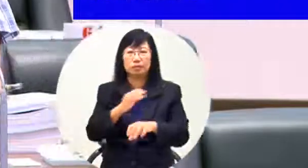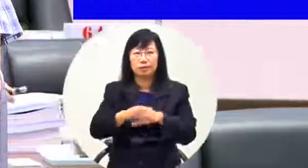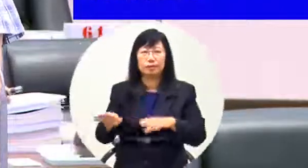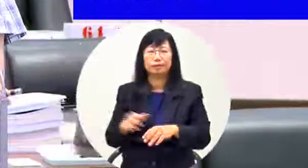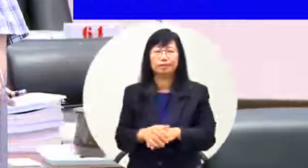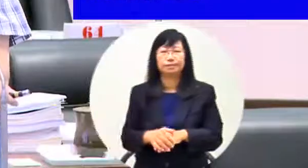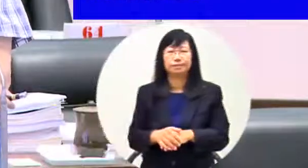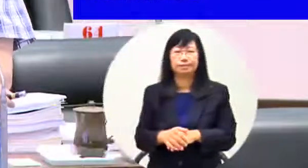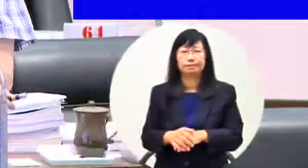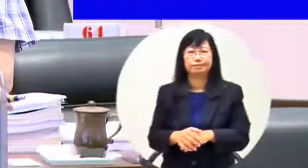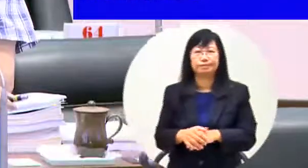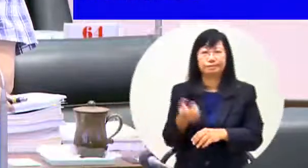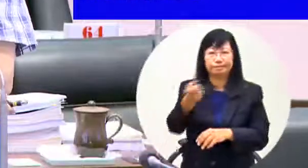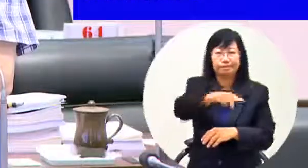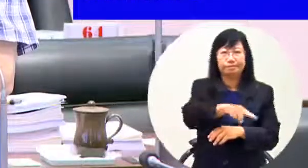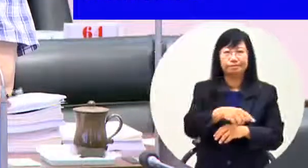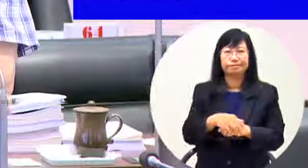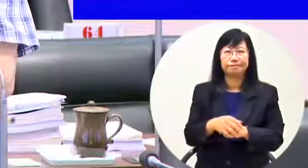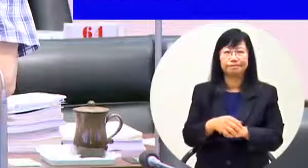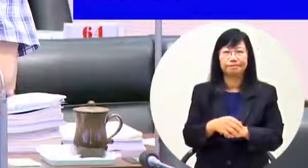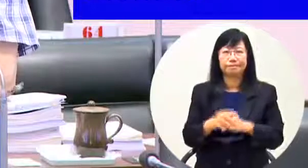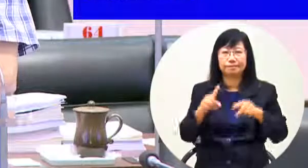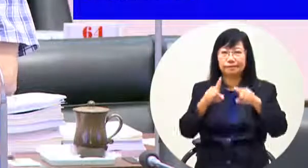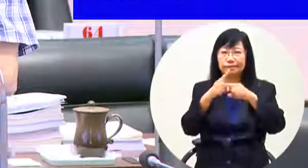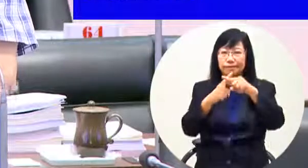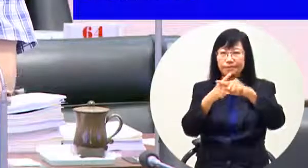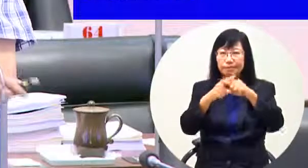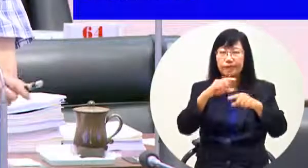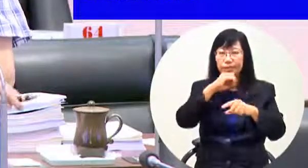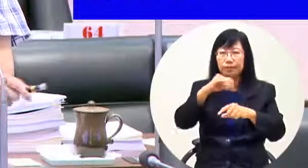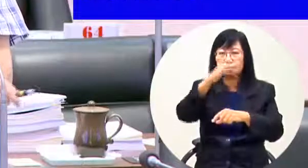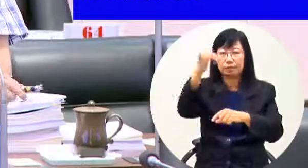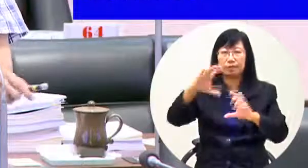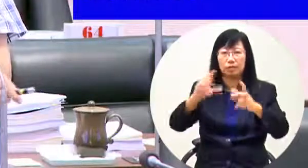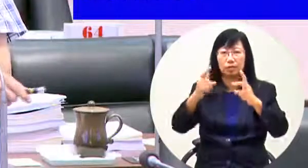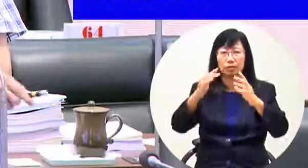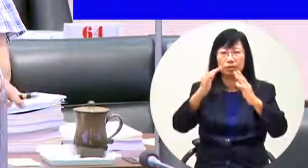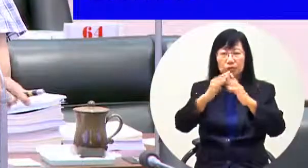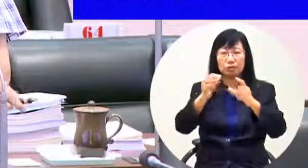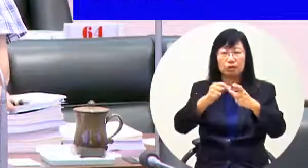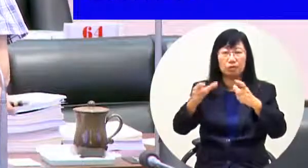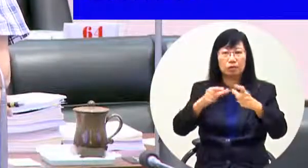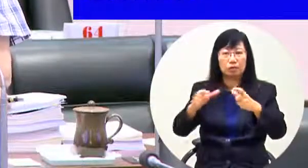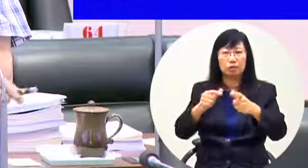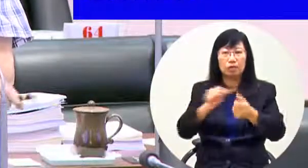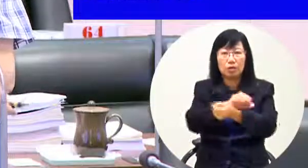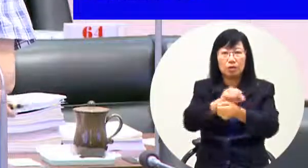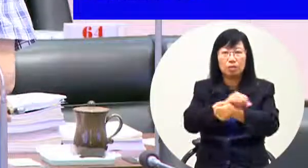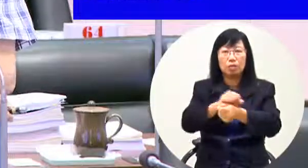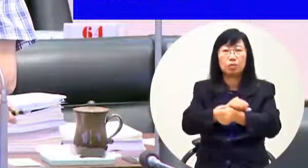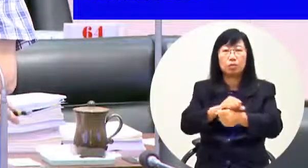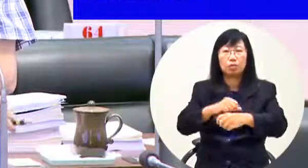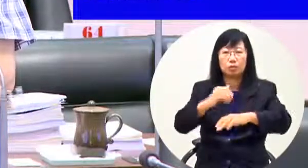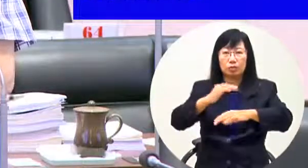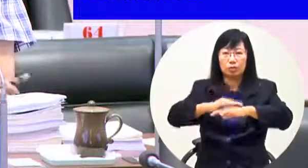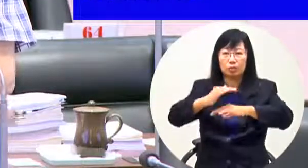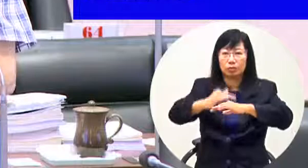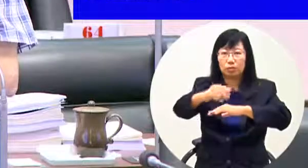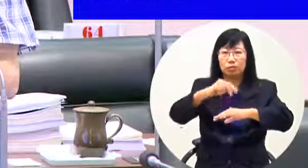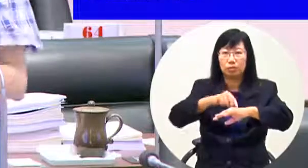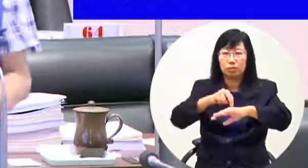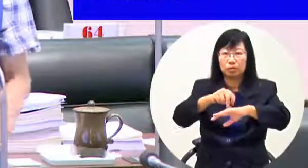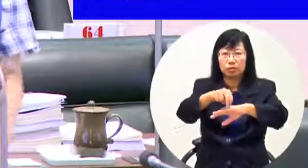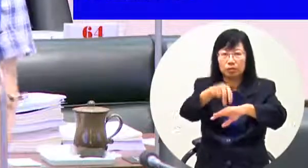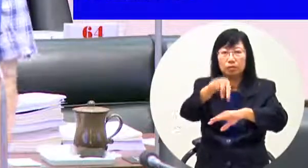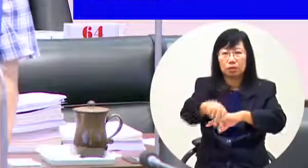半屏山国家公园登山步道木栈道更新哈，要更新，这个要更新。他们有在